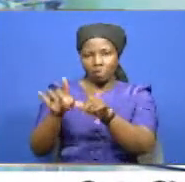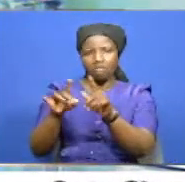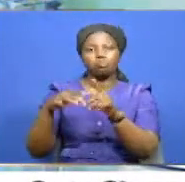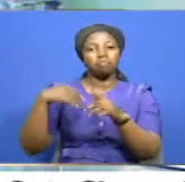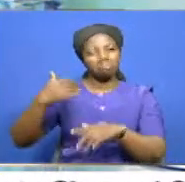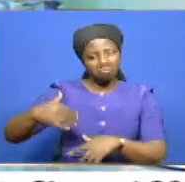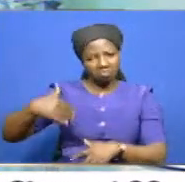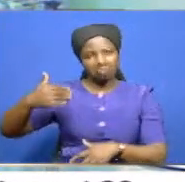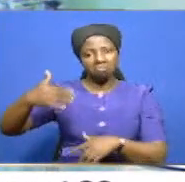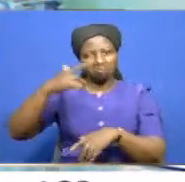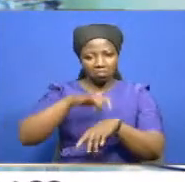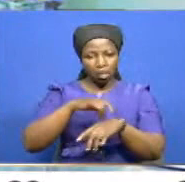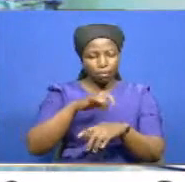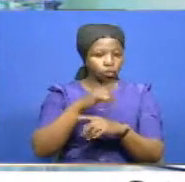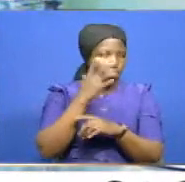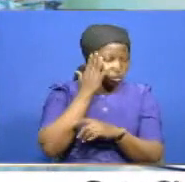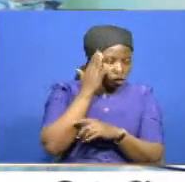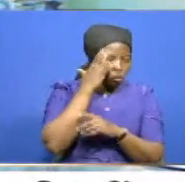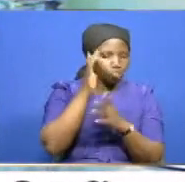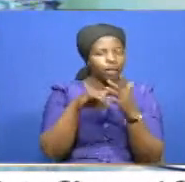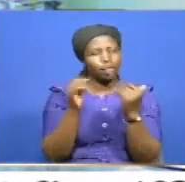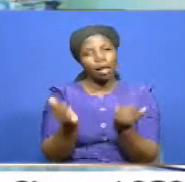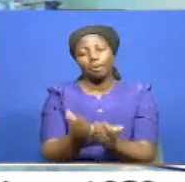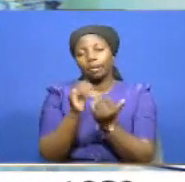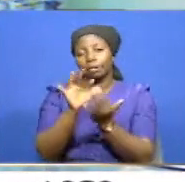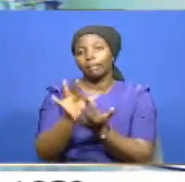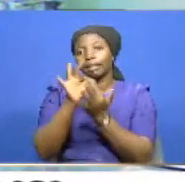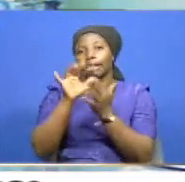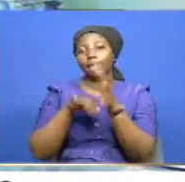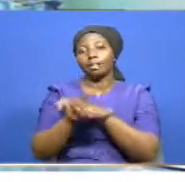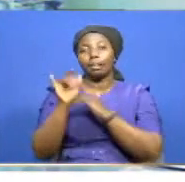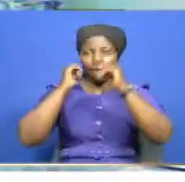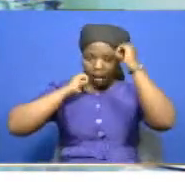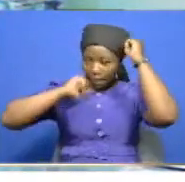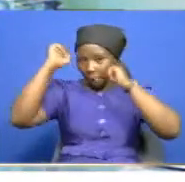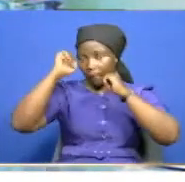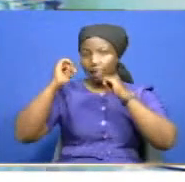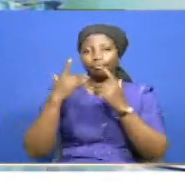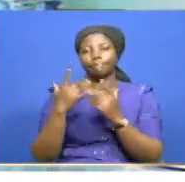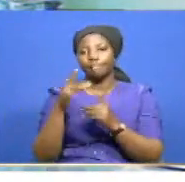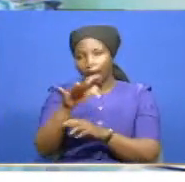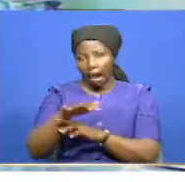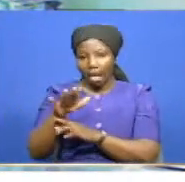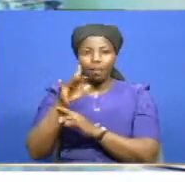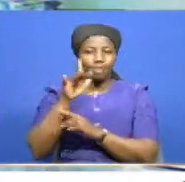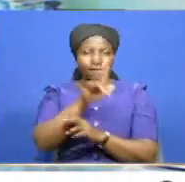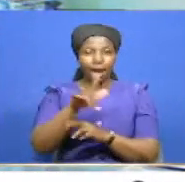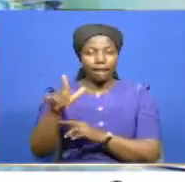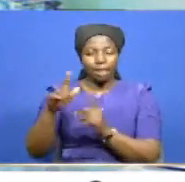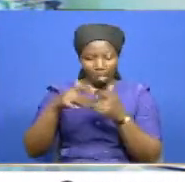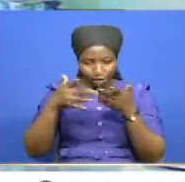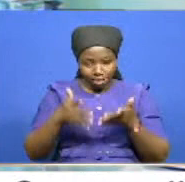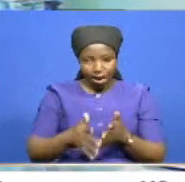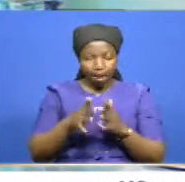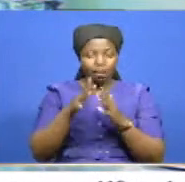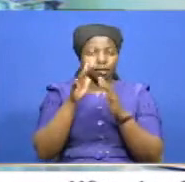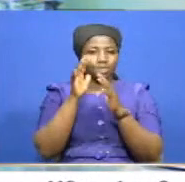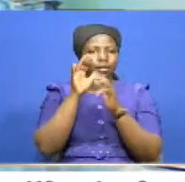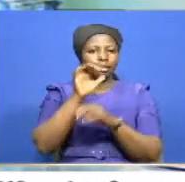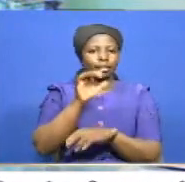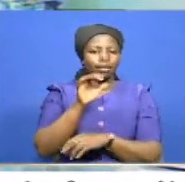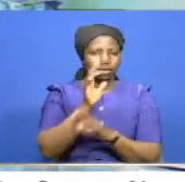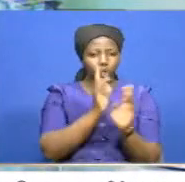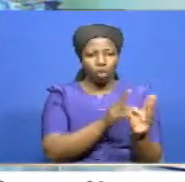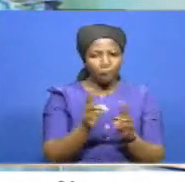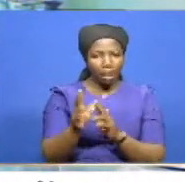ni kipi kinaendelea hususan katika kambi ile ya kijeshi ya Lang'ata. Lakini hapa studioni, kama kawaida katika kipindi cha Tamrini,